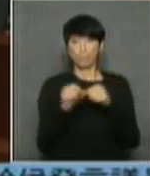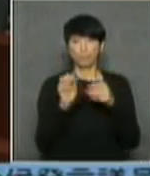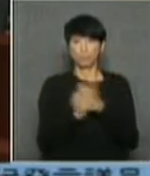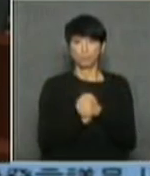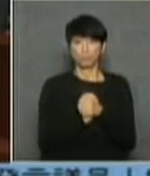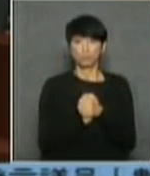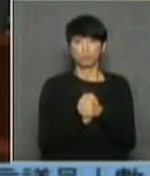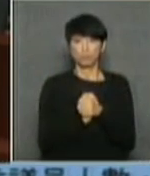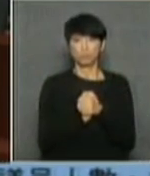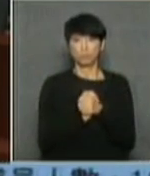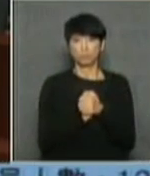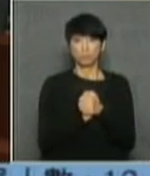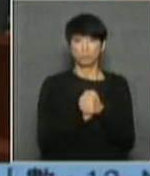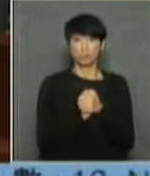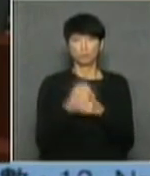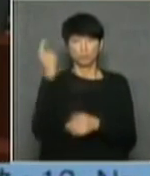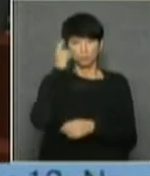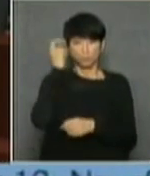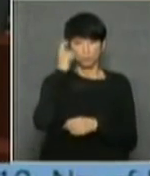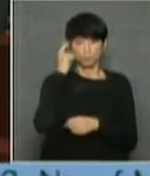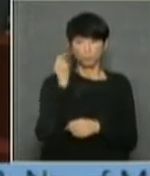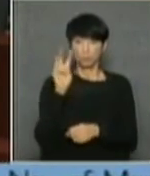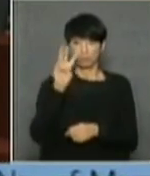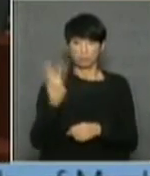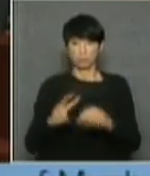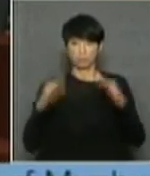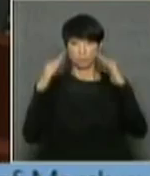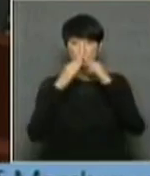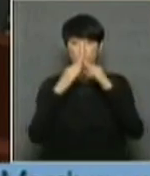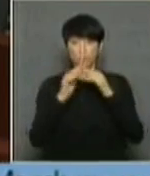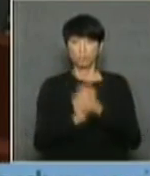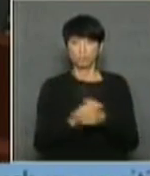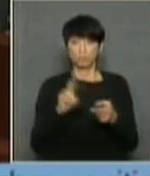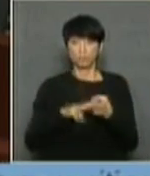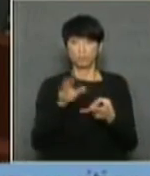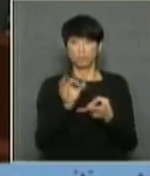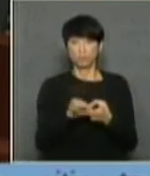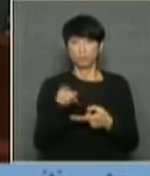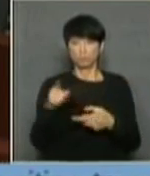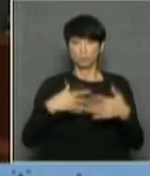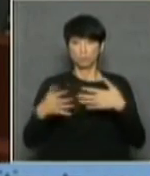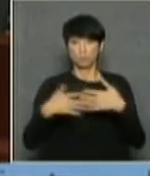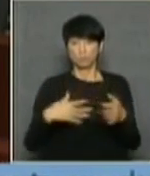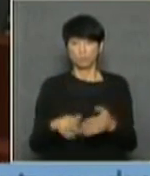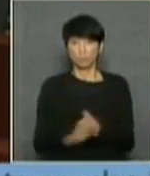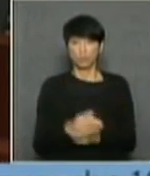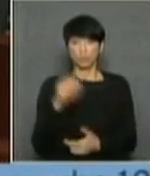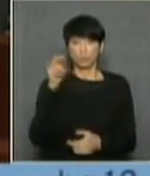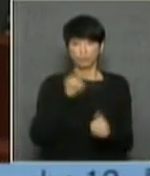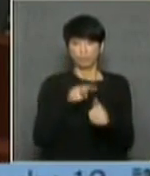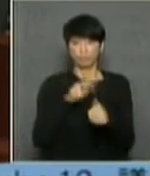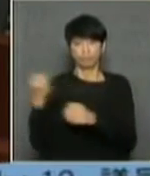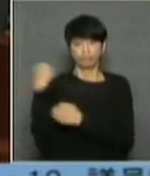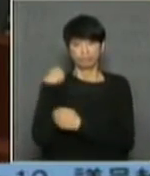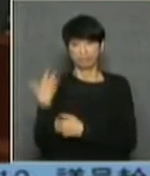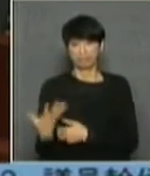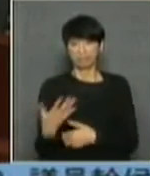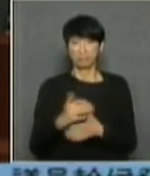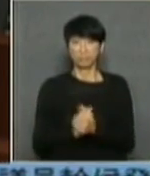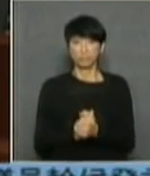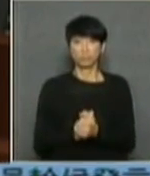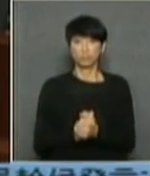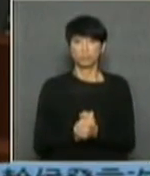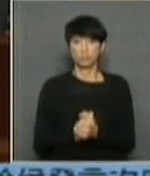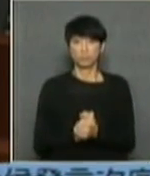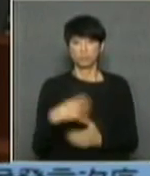前期，但是都已经知道呢水务处和房署在事件上面是认知不足，监管不力。既然如此呢，我们